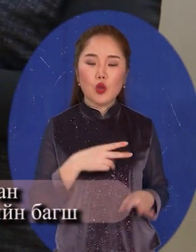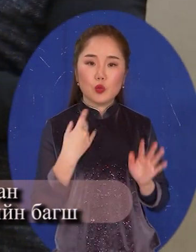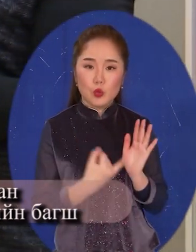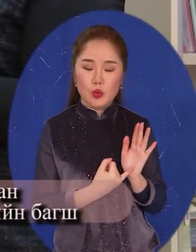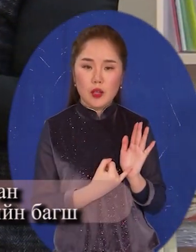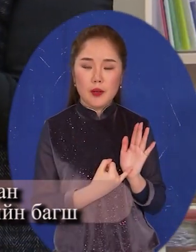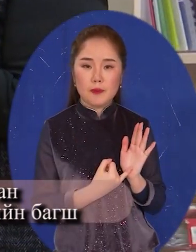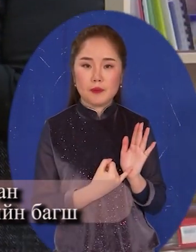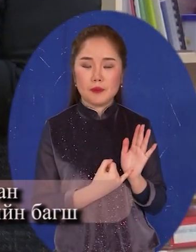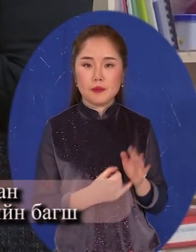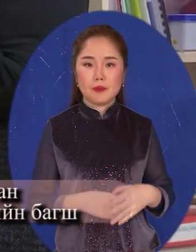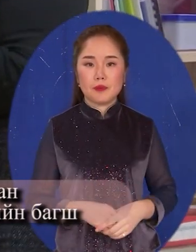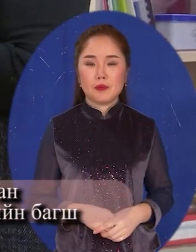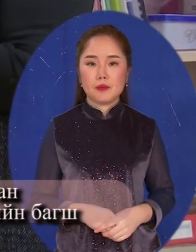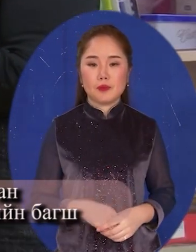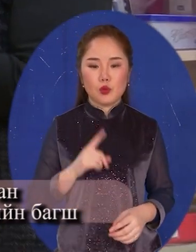126